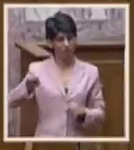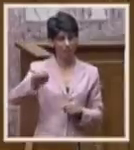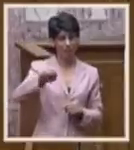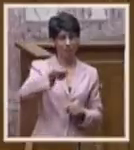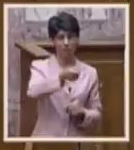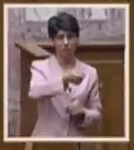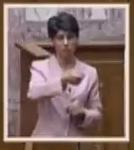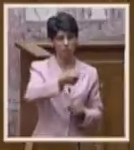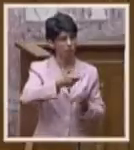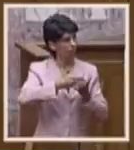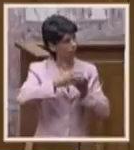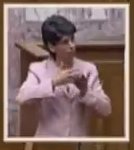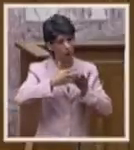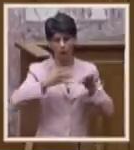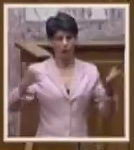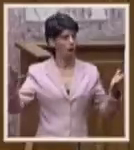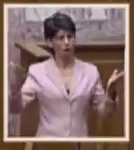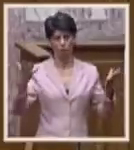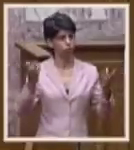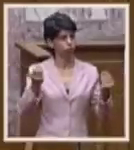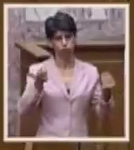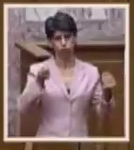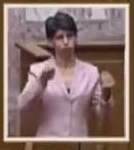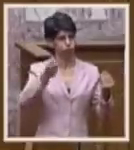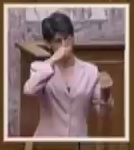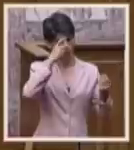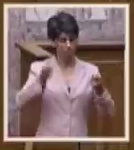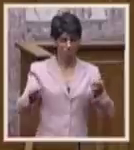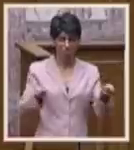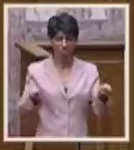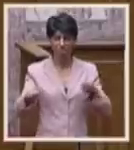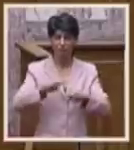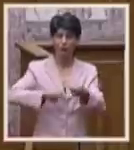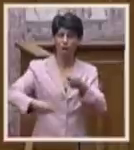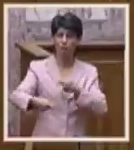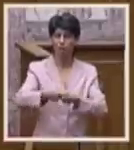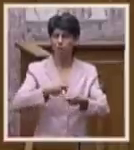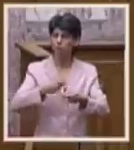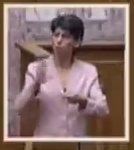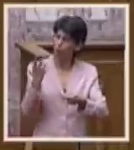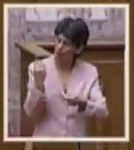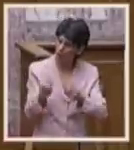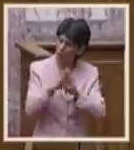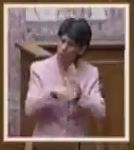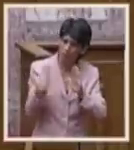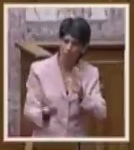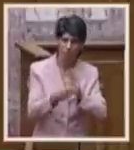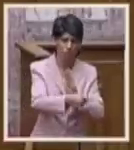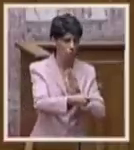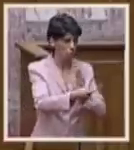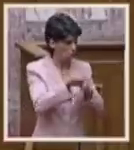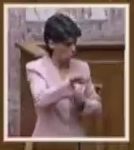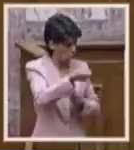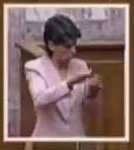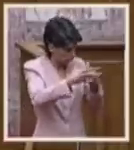είναι δυσθεώρητο, δύσκολο να το διαχειριστούμε με όποιο καλό πρόγραμμα και να έχουμε.